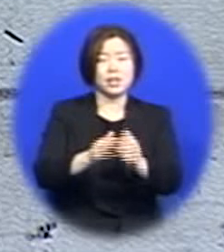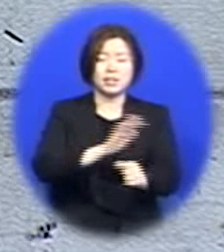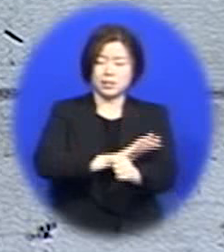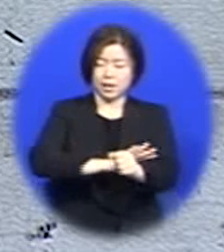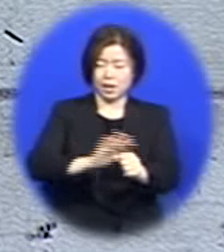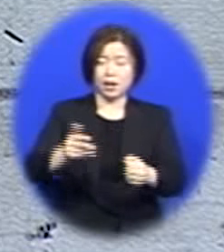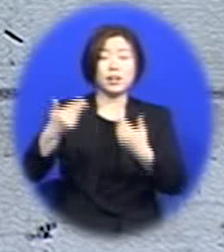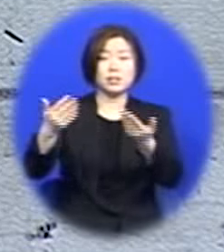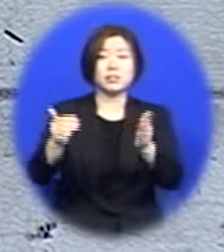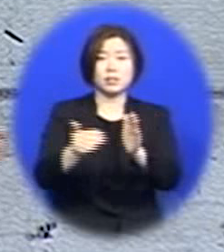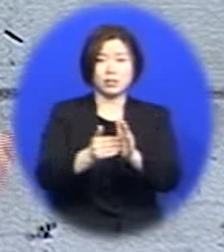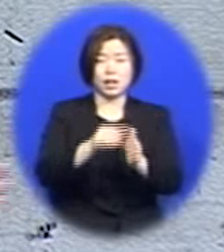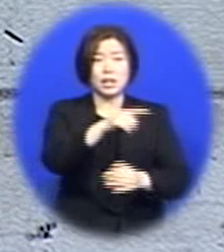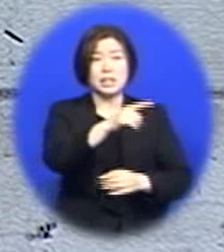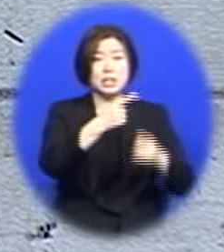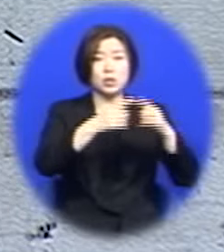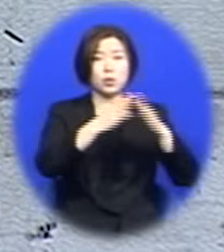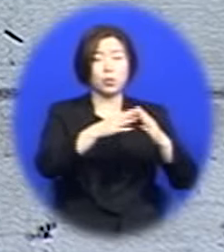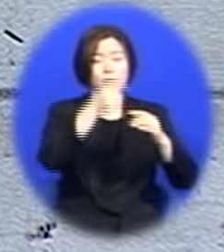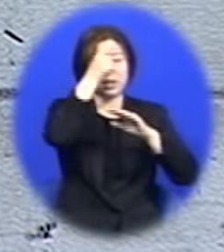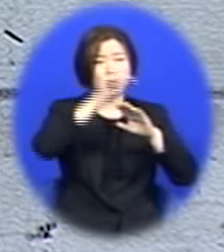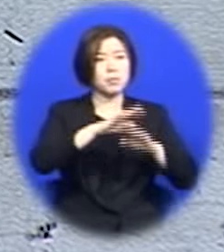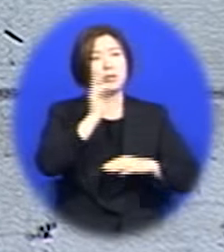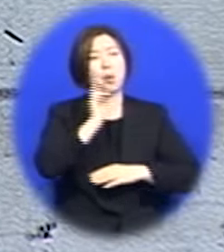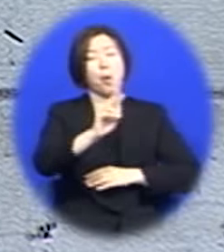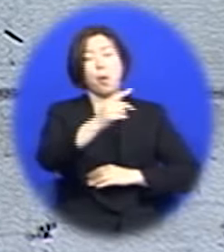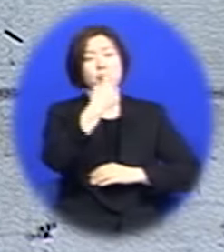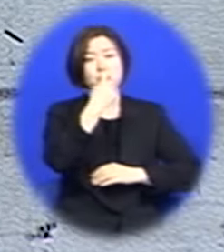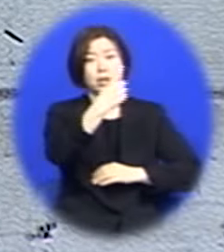드렸다. 야, 이 교회 예배 너무 멋있다.